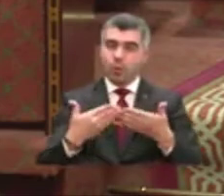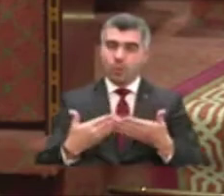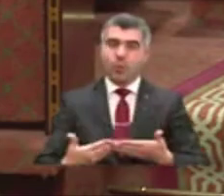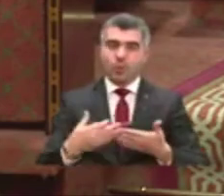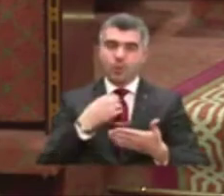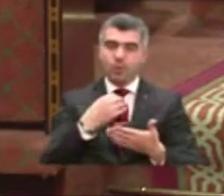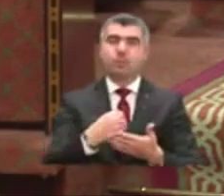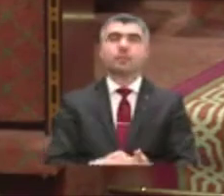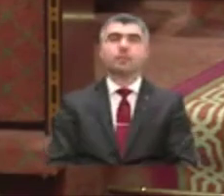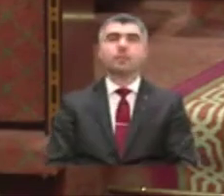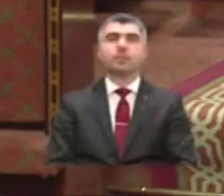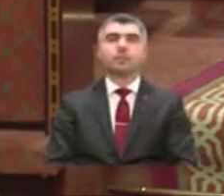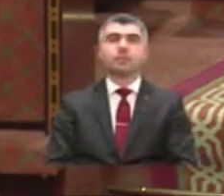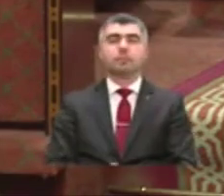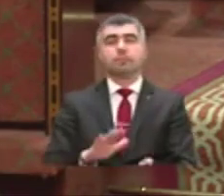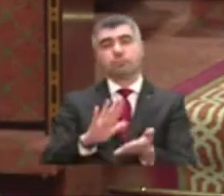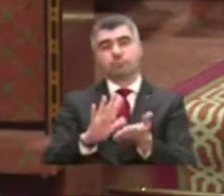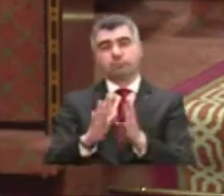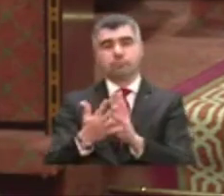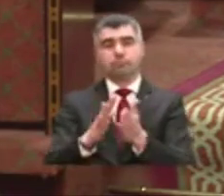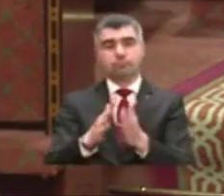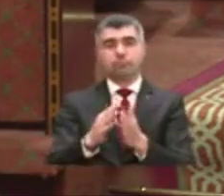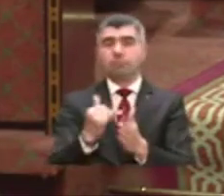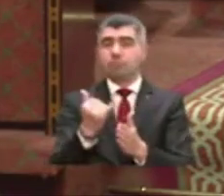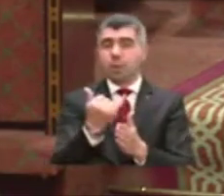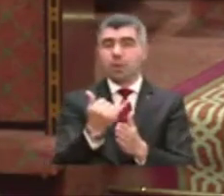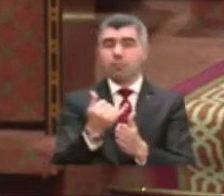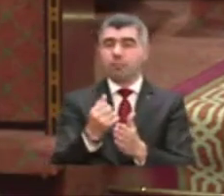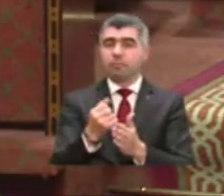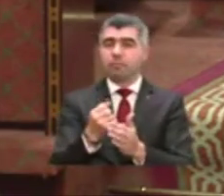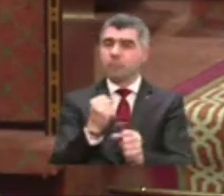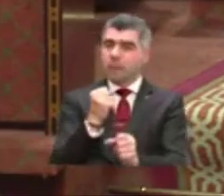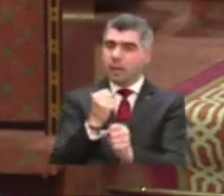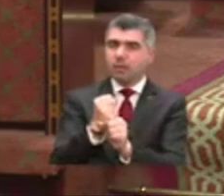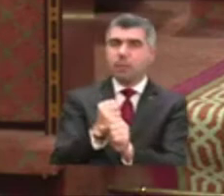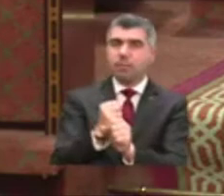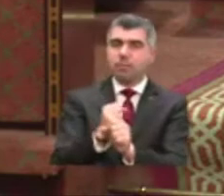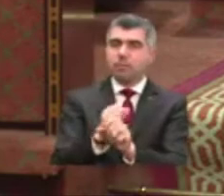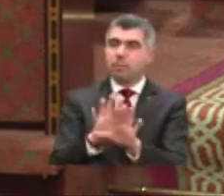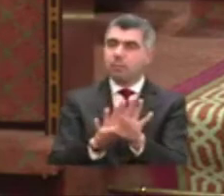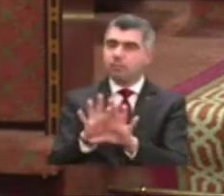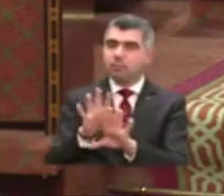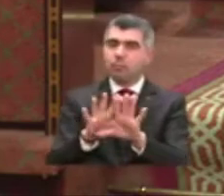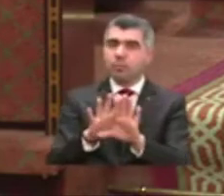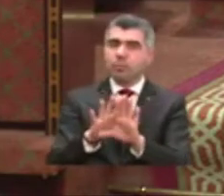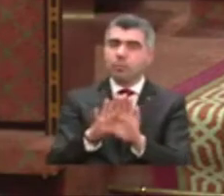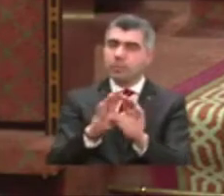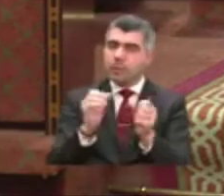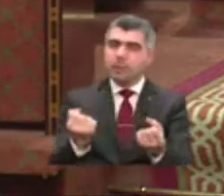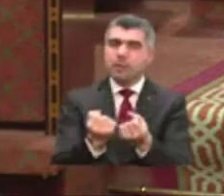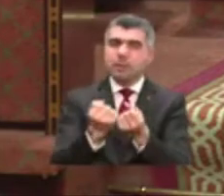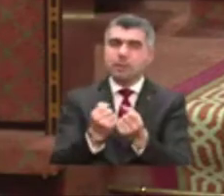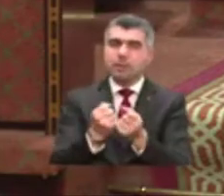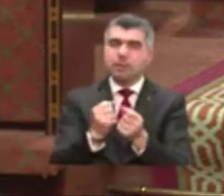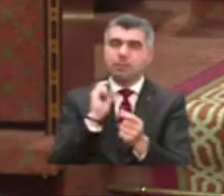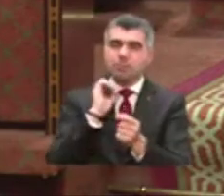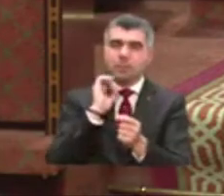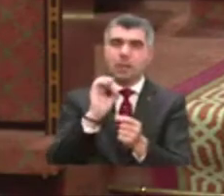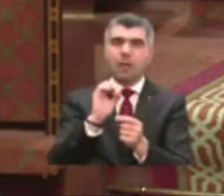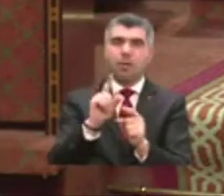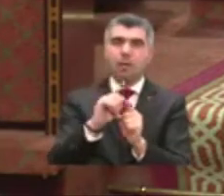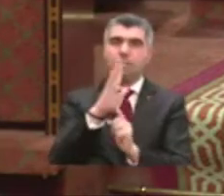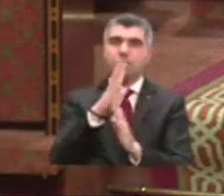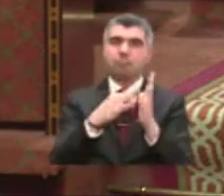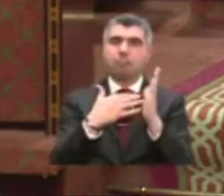بأن هنالك إرادة قوية من أجل تطوير الشبكة الطرقية، ودرنا واحد برنامج اللي